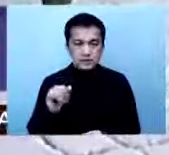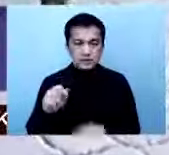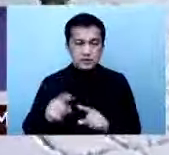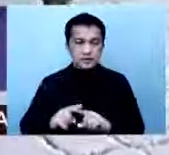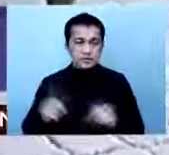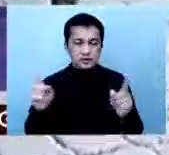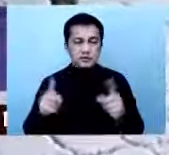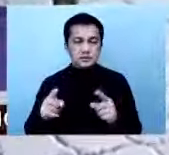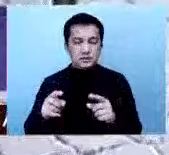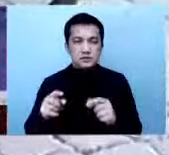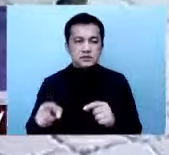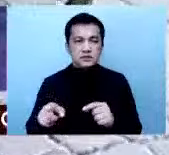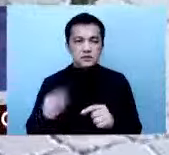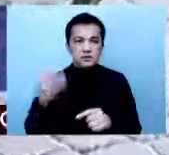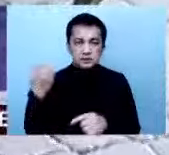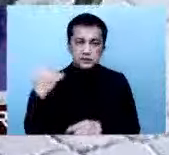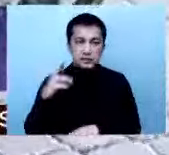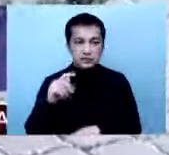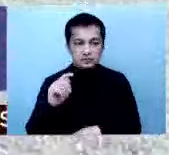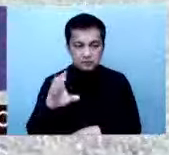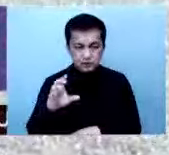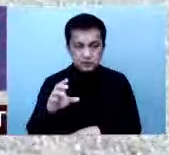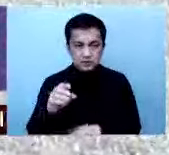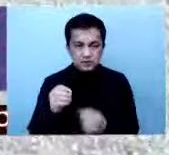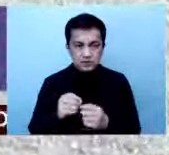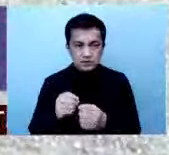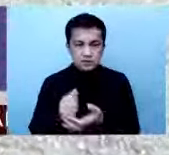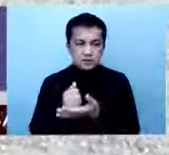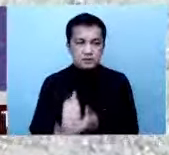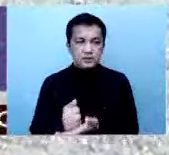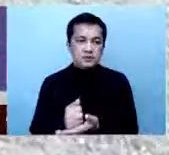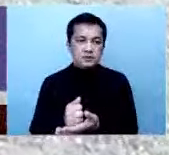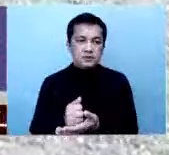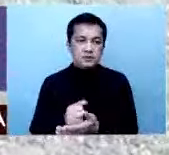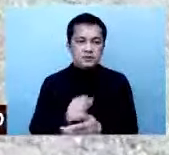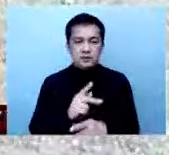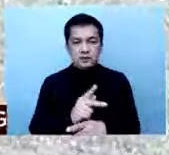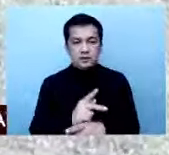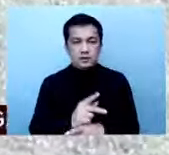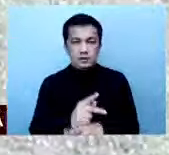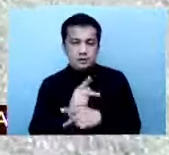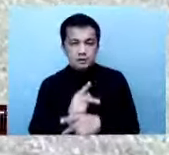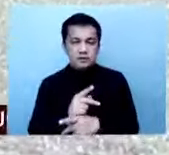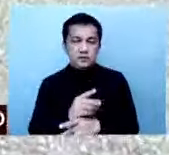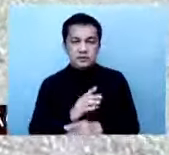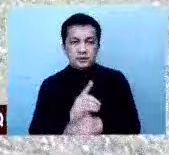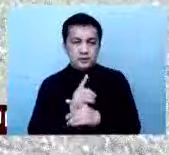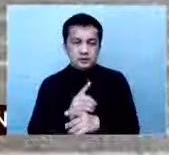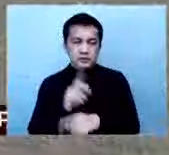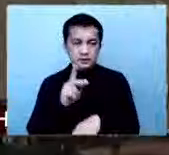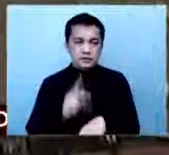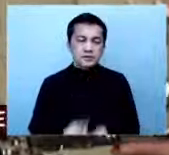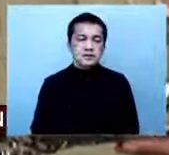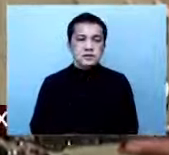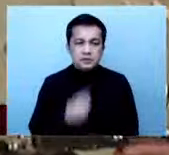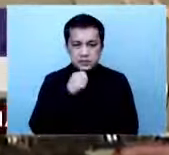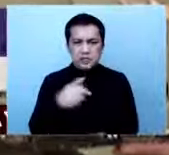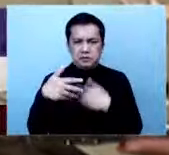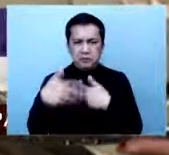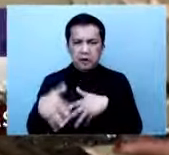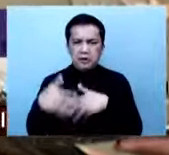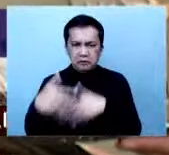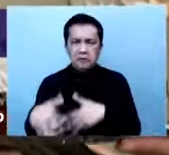nakagisnang rotc na mas makakatulong daw sa pagtatanggol sa bansa hindi na lang po puro marsa